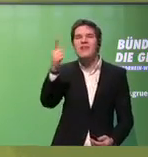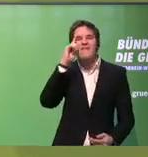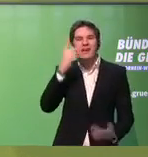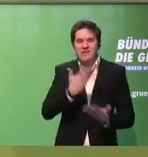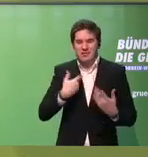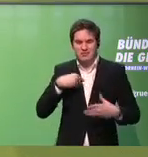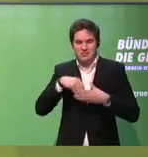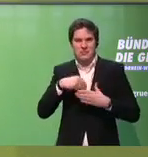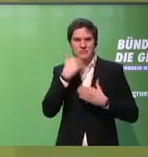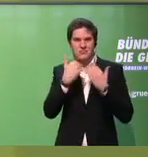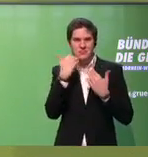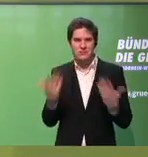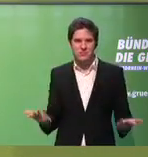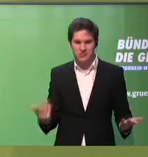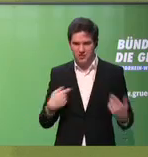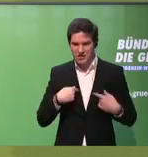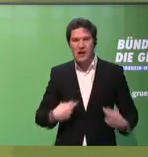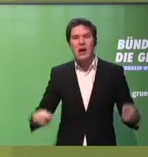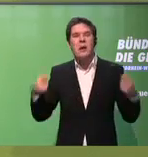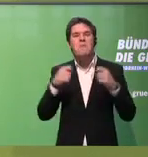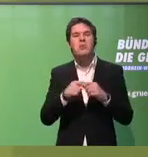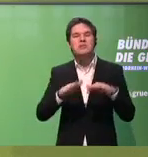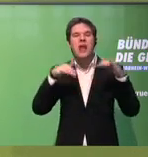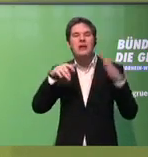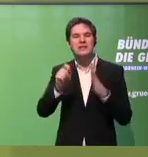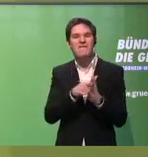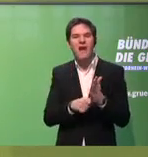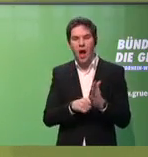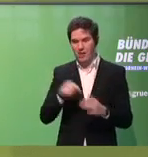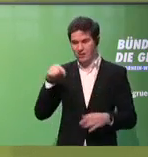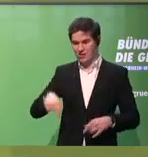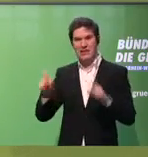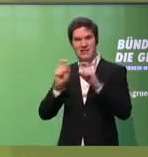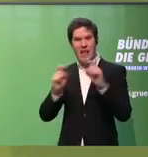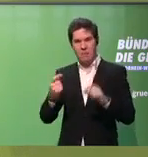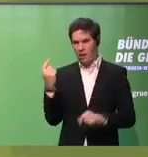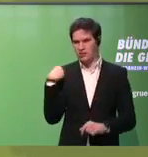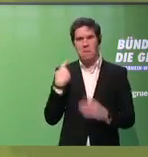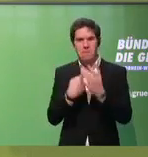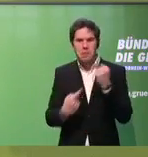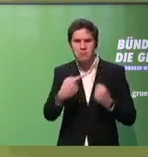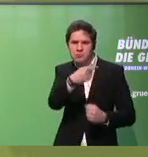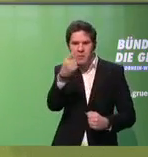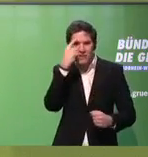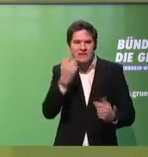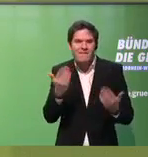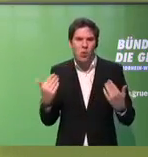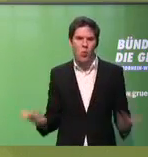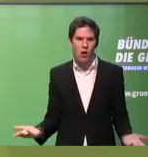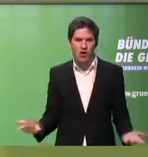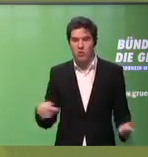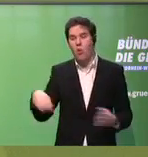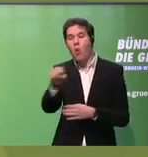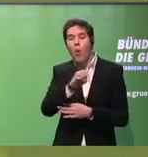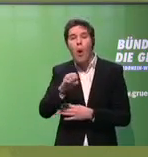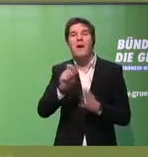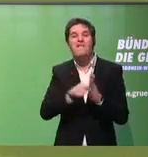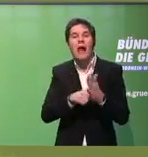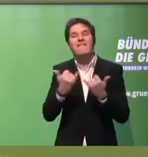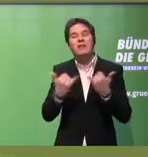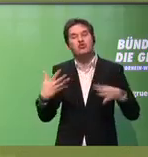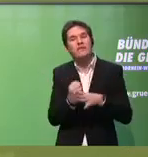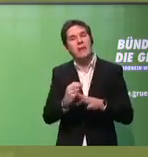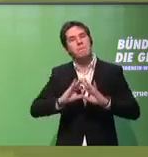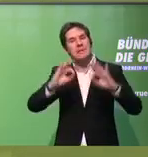auch, warum wir in der Bundestagswahl mit diesem Thema nicht unbedingt gepunktet haben, und ihr wisst, wie wir es bei der Europawahl besser machen